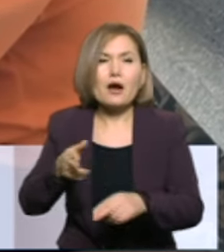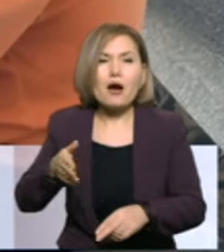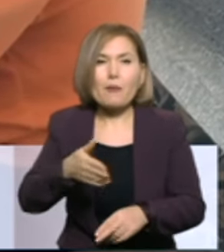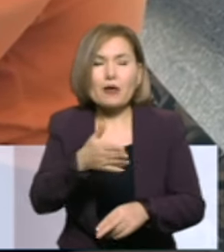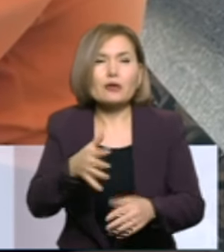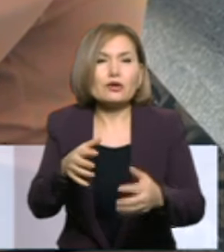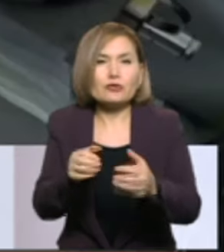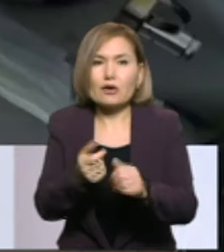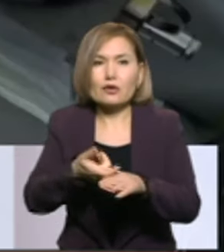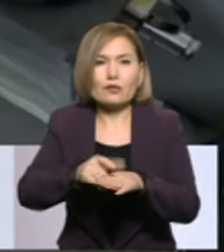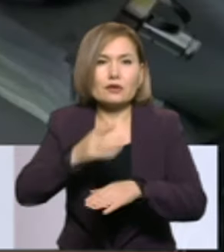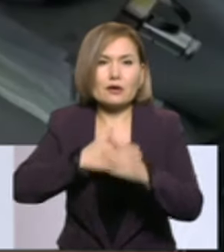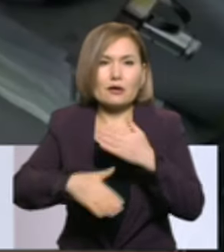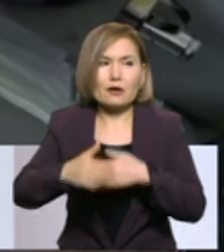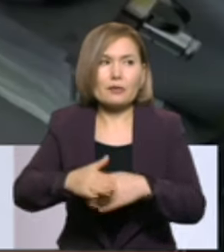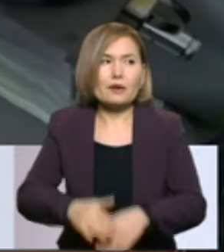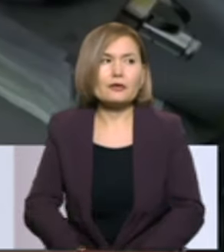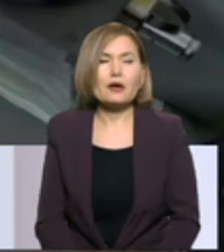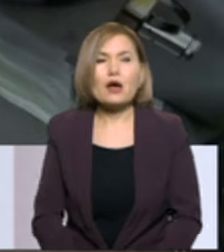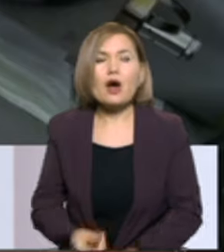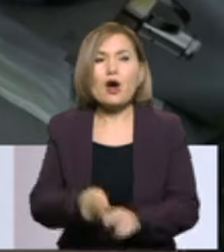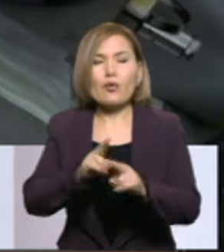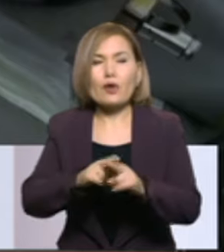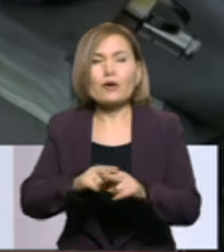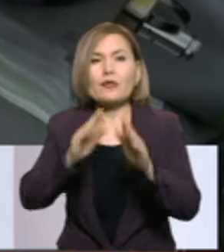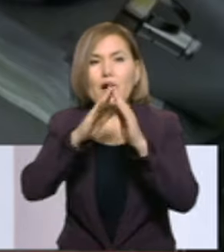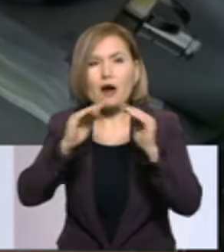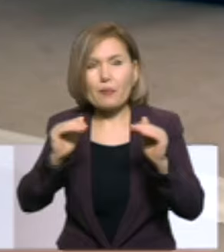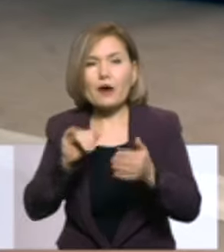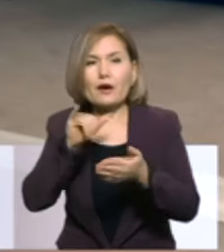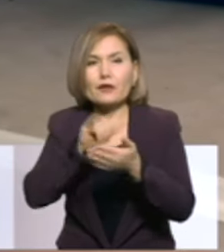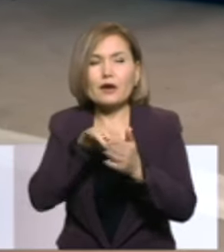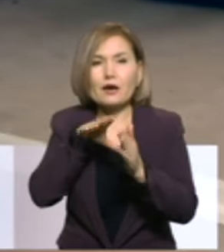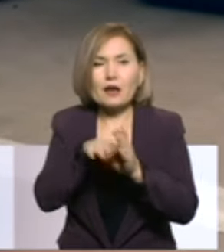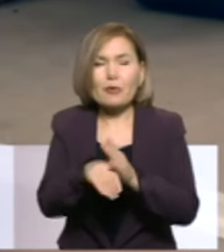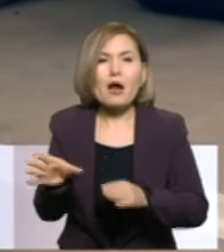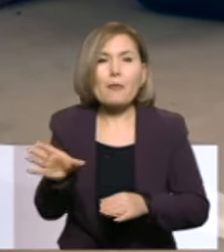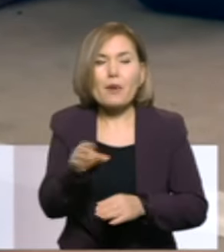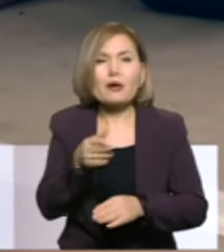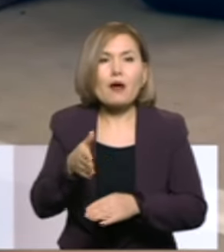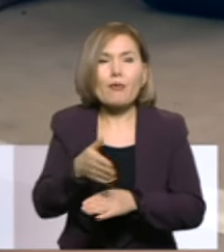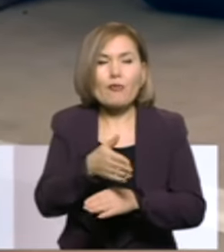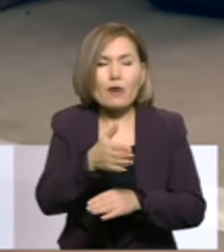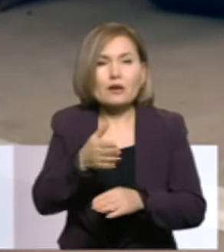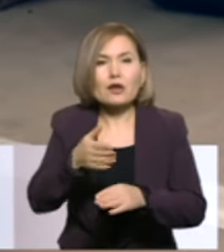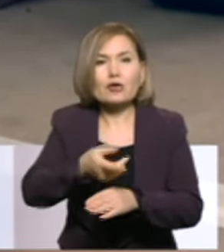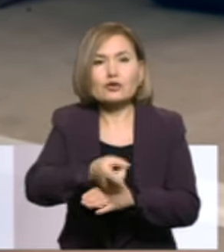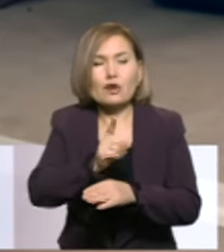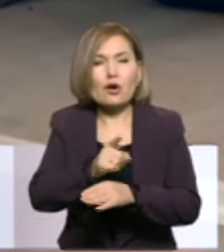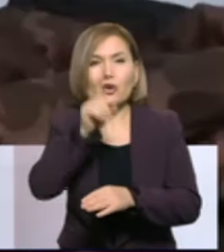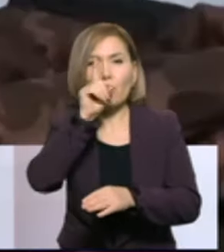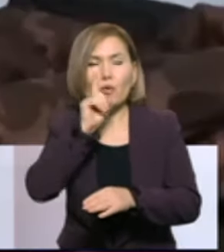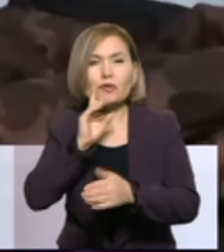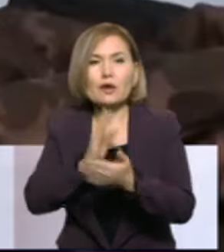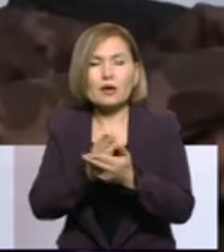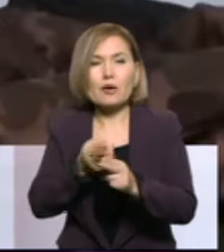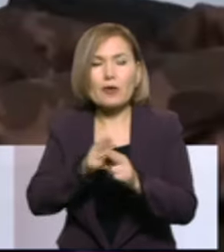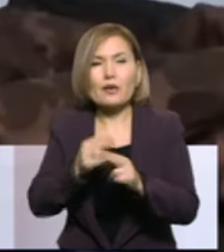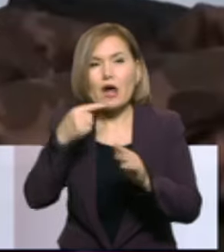kezimdegidey kuanamın. Muz üstünde tigilgen şatırlarda balıkçılarga barlık jağday jasılgan. Işi jılı, auqattanıp